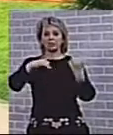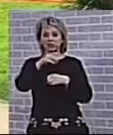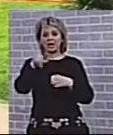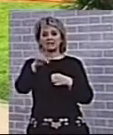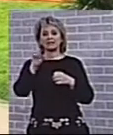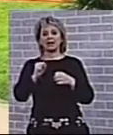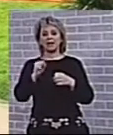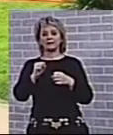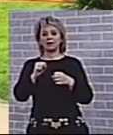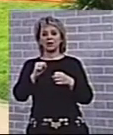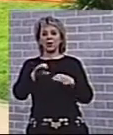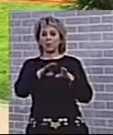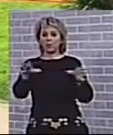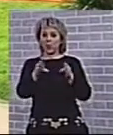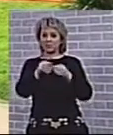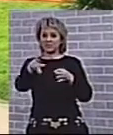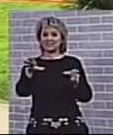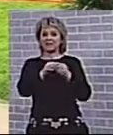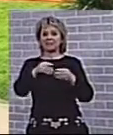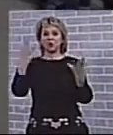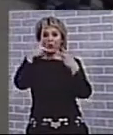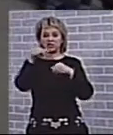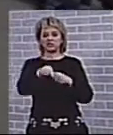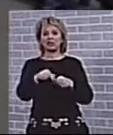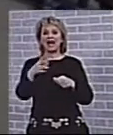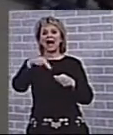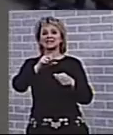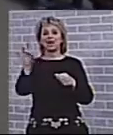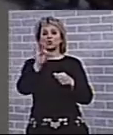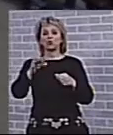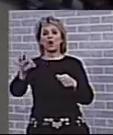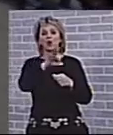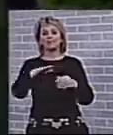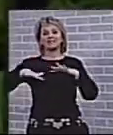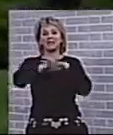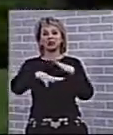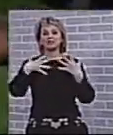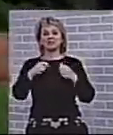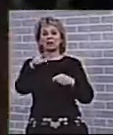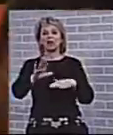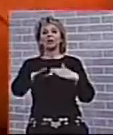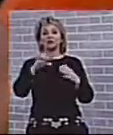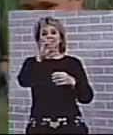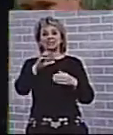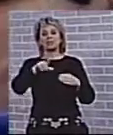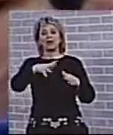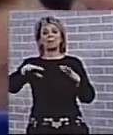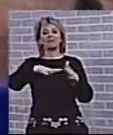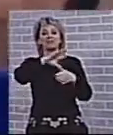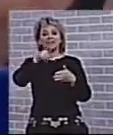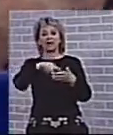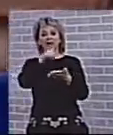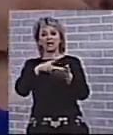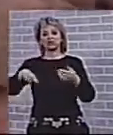на почве совместных увлечений. Акция «Ростовская область. Территория здоровья» до сентября пройдет по всем